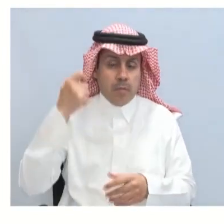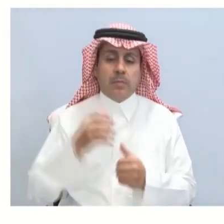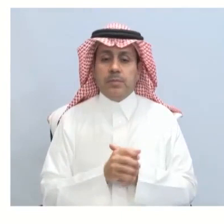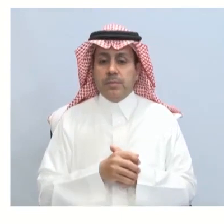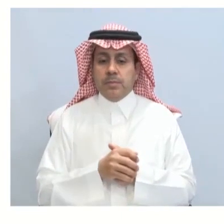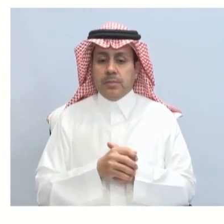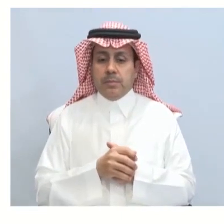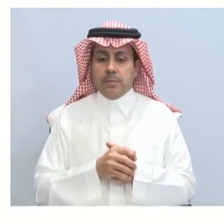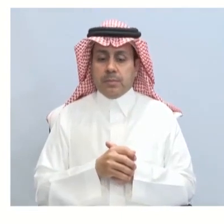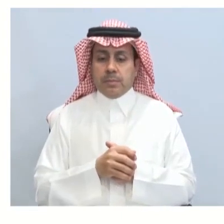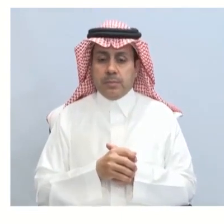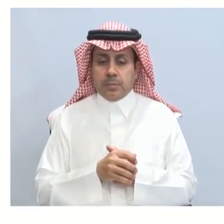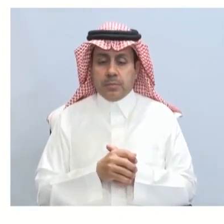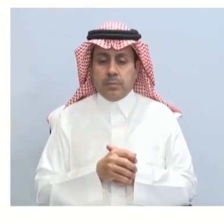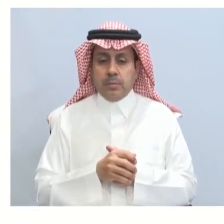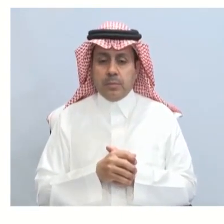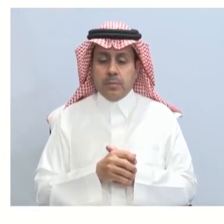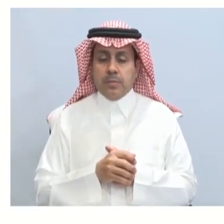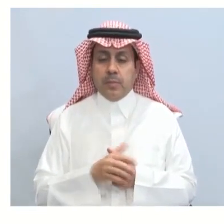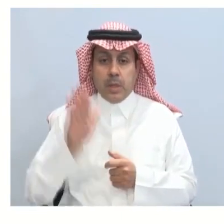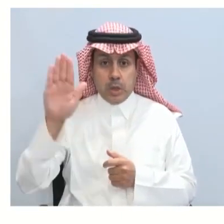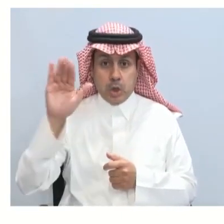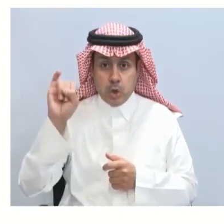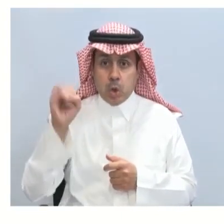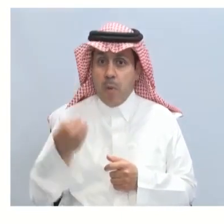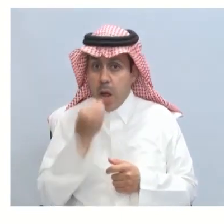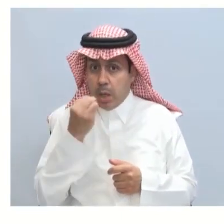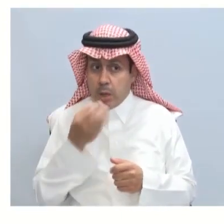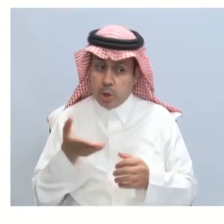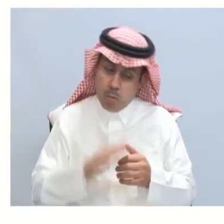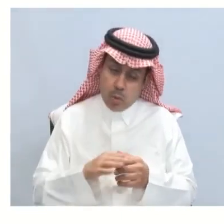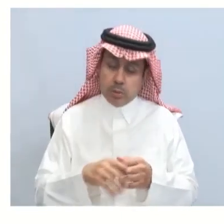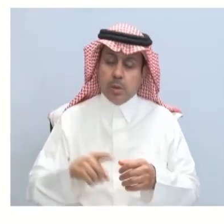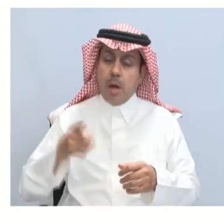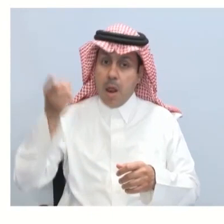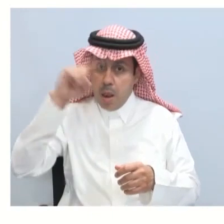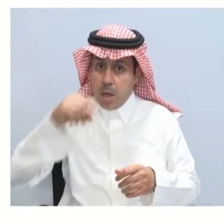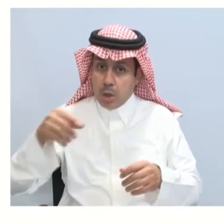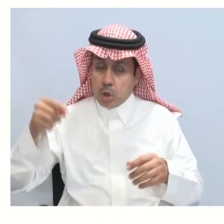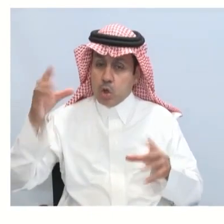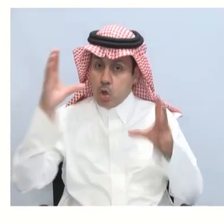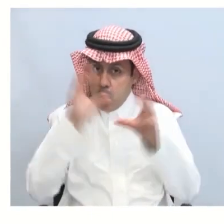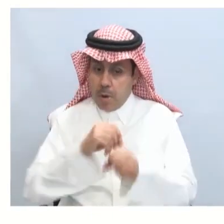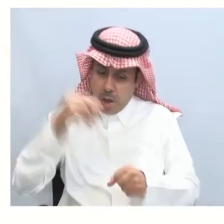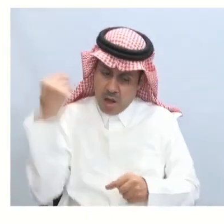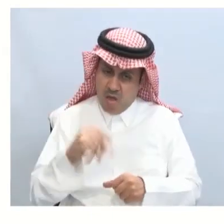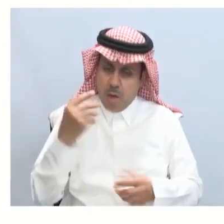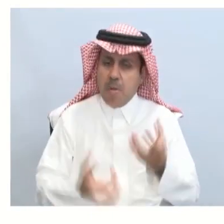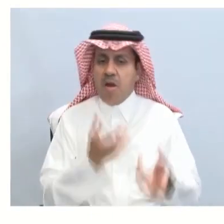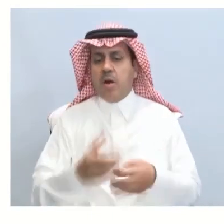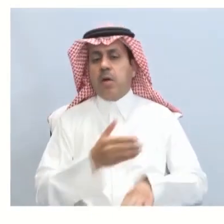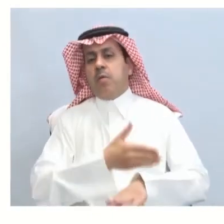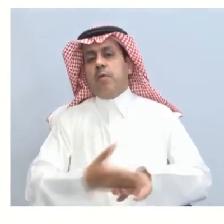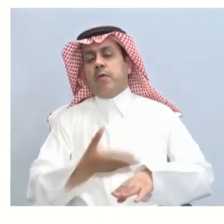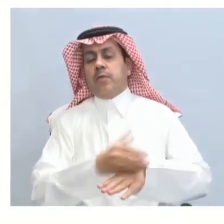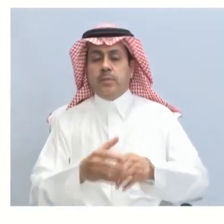ومن قتل نفسه بسم في فسمه في يده يتحساه في نار جهنم خالدا مخلدا فيها